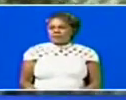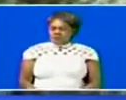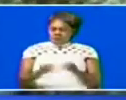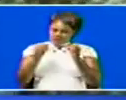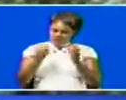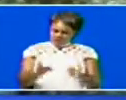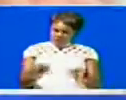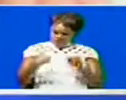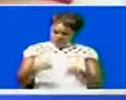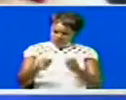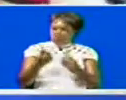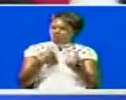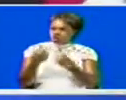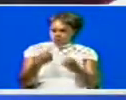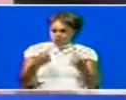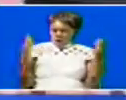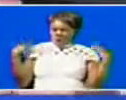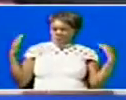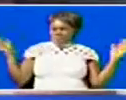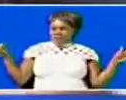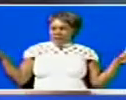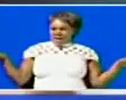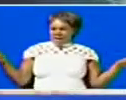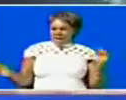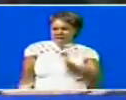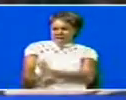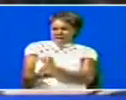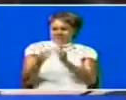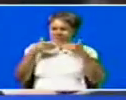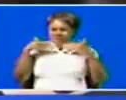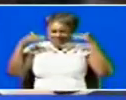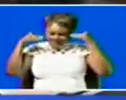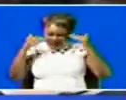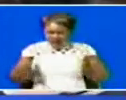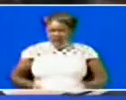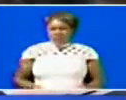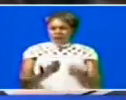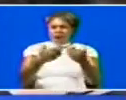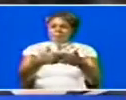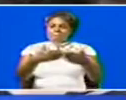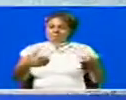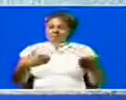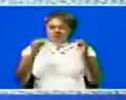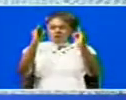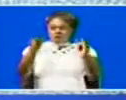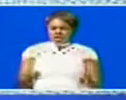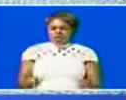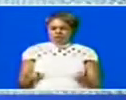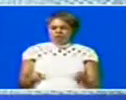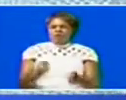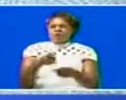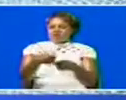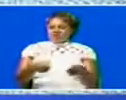Iwapo wangeweza kuzungumza, basi malaika hao wangeelezea tabasamu la kuzaliwa kwenye mkesho wa mwaka mpya.